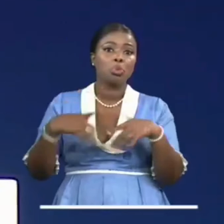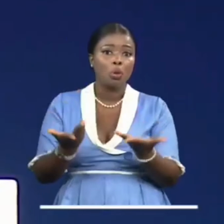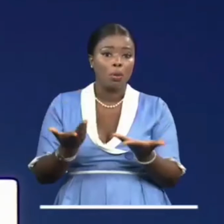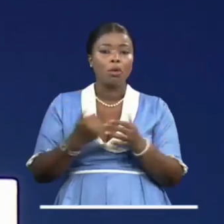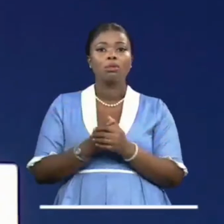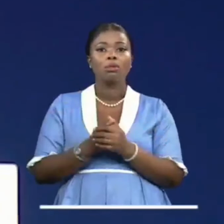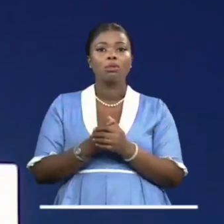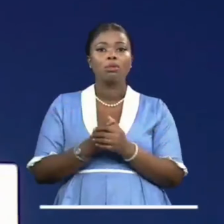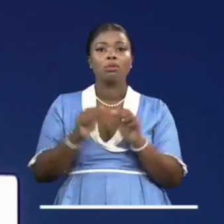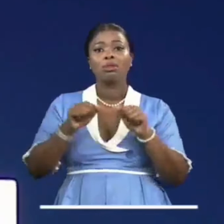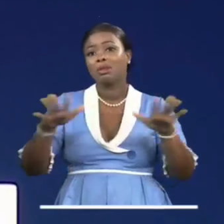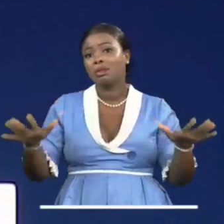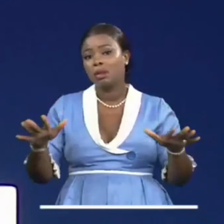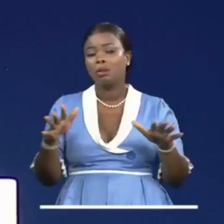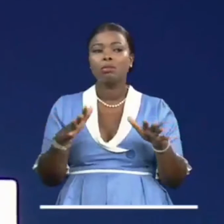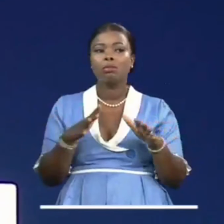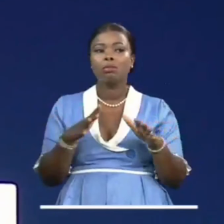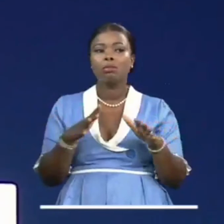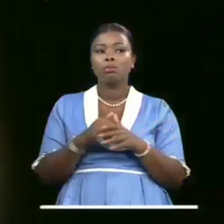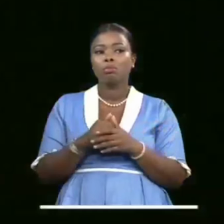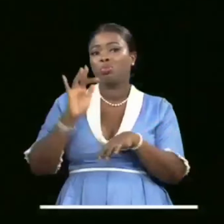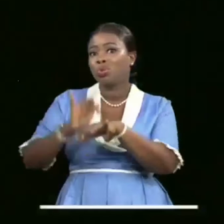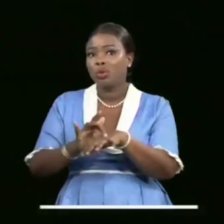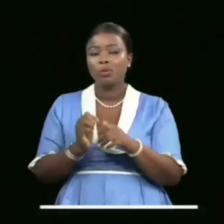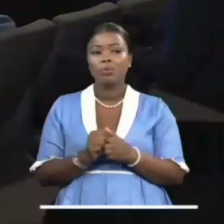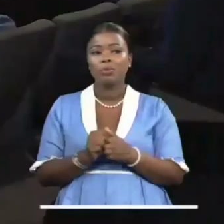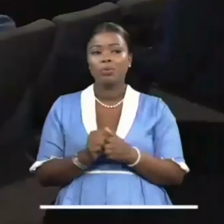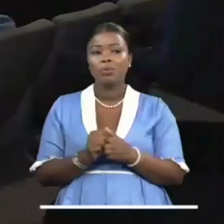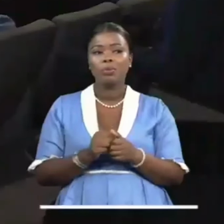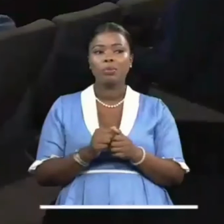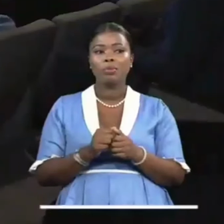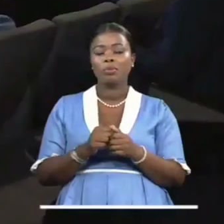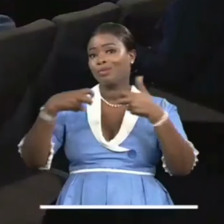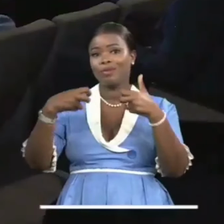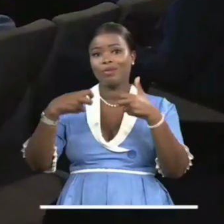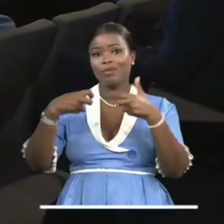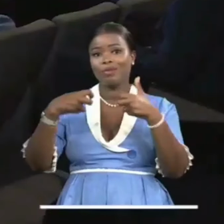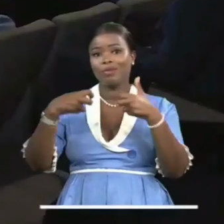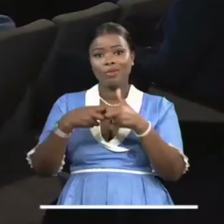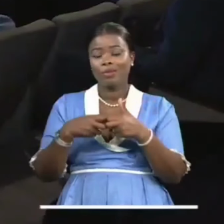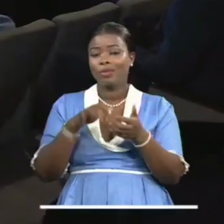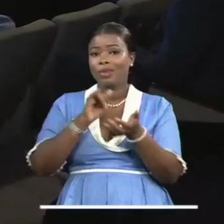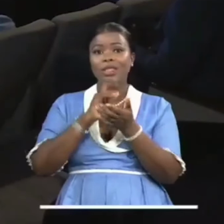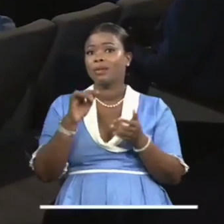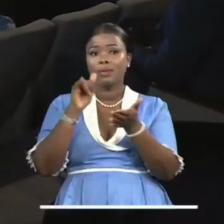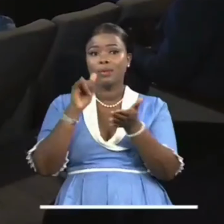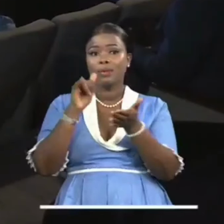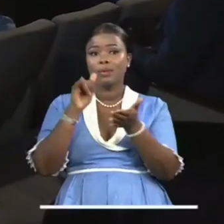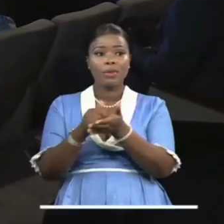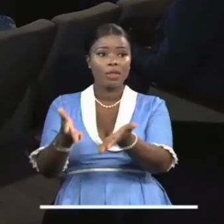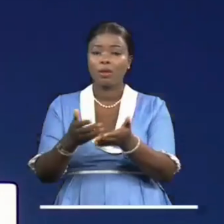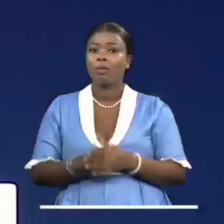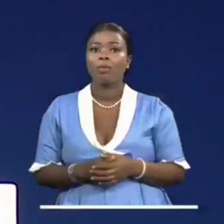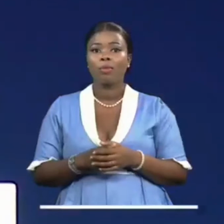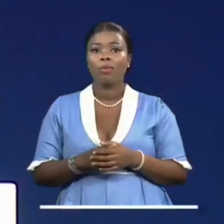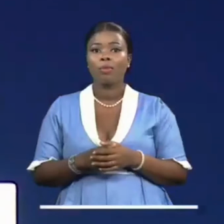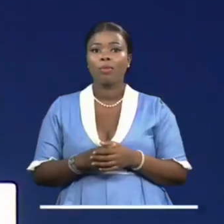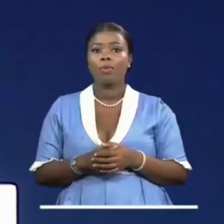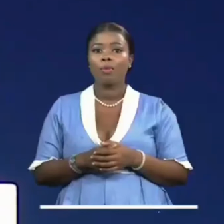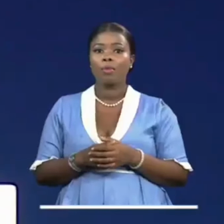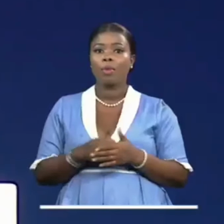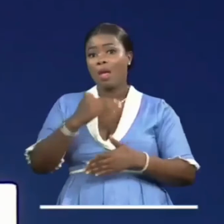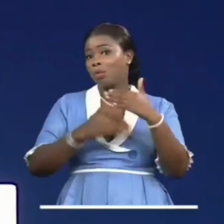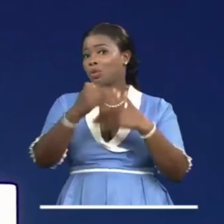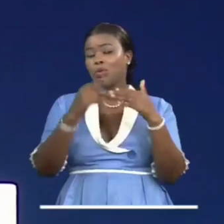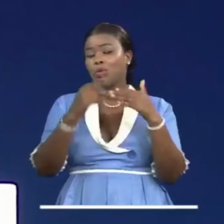pour autant impacter par exemple le tarif de l'électricité c'est ça le défi on n'impacte pas le tarif de l'électricité mais on améliore le ciblage